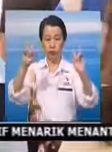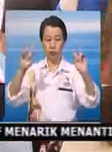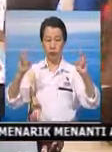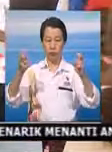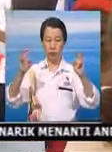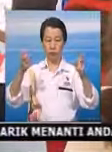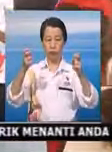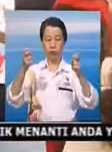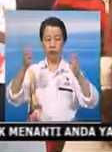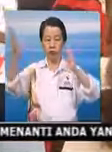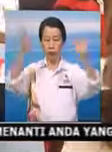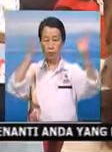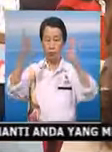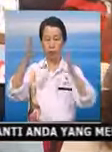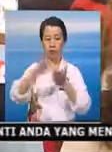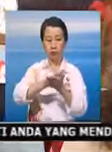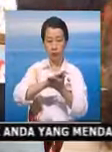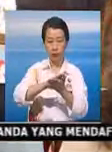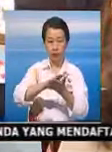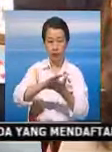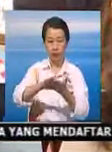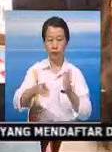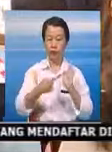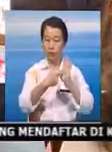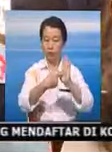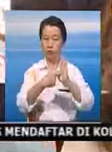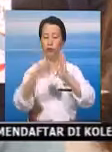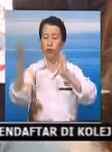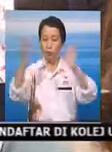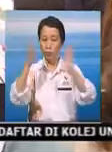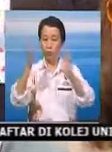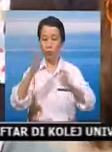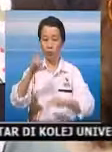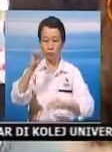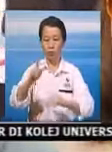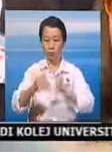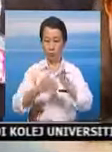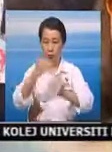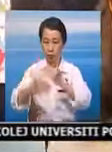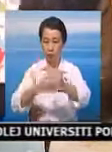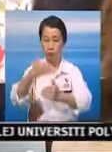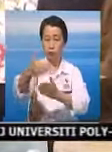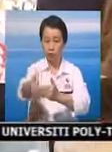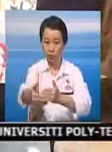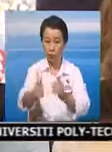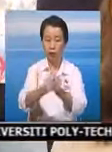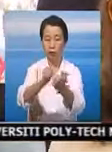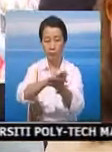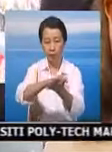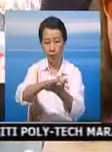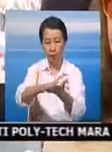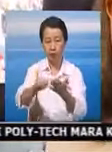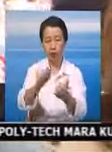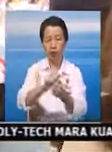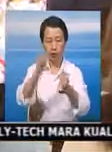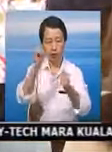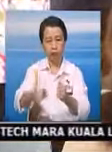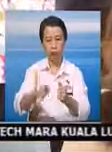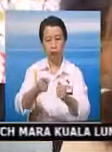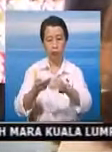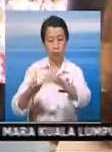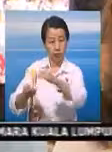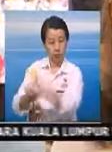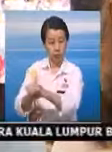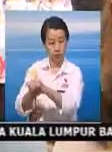ialah Malaysia Bersih, dan menunjukkan bahawa negara kita kena maju ke hadapan dengan bersih, dengan pastikan bahawa